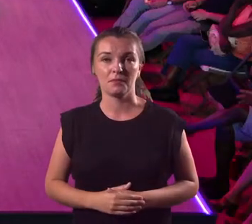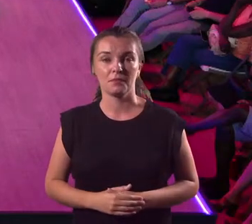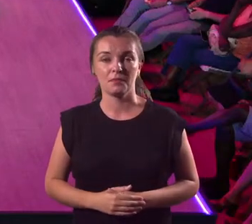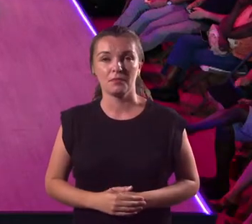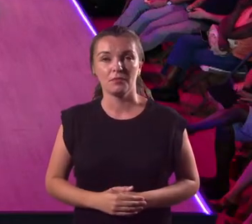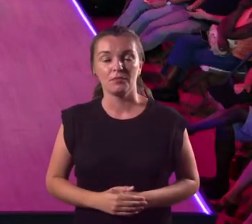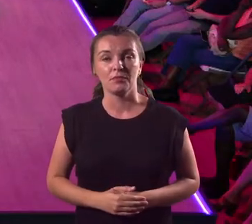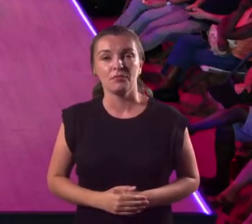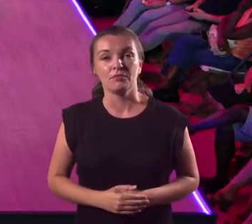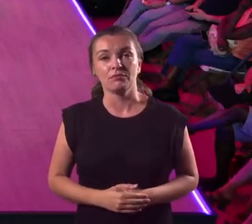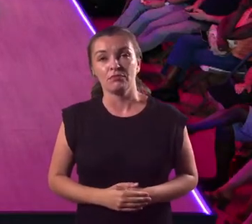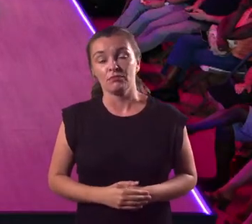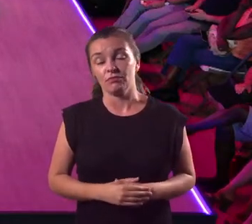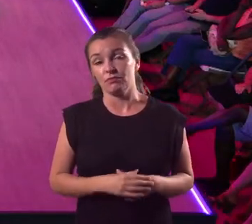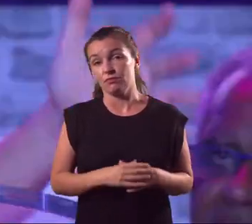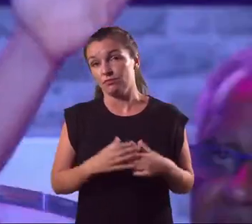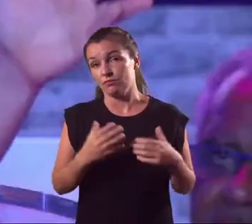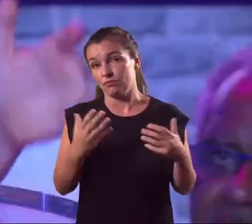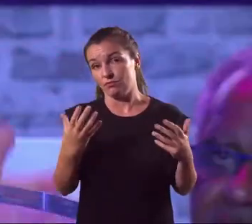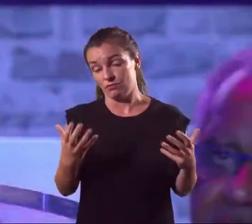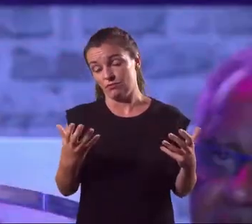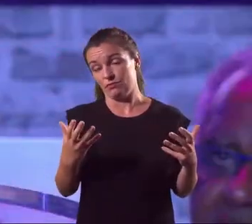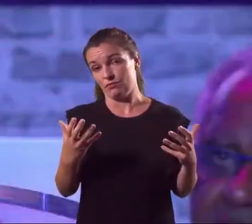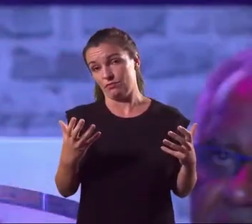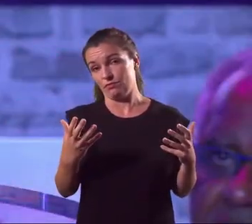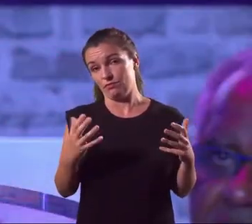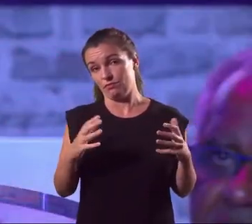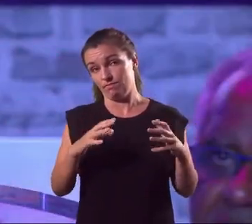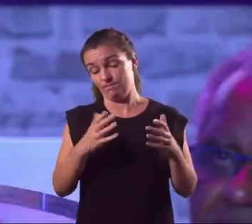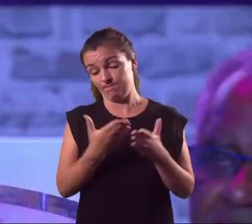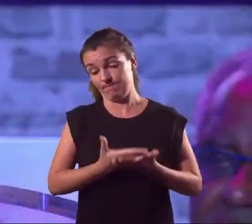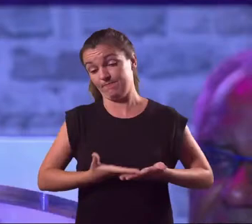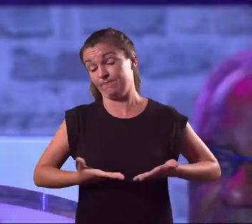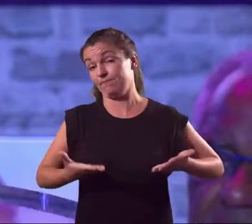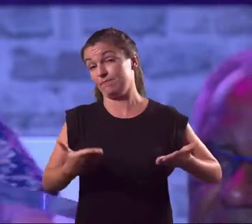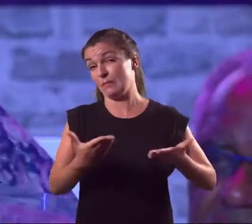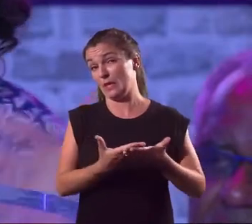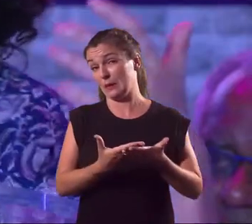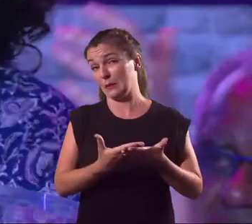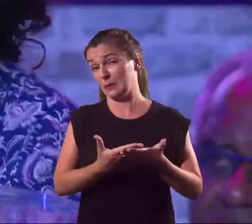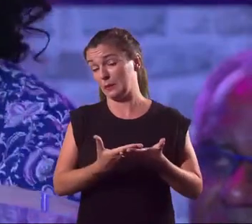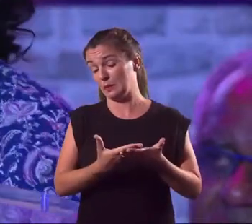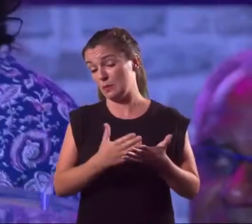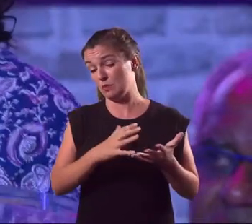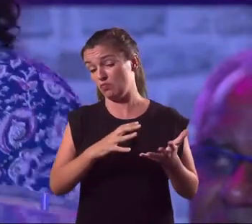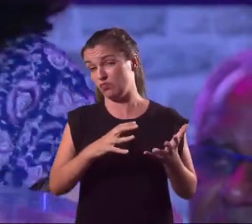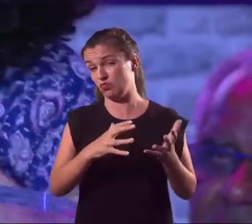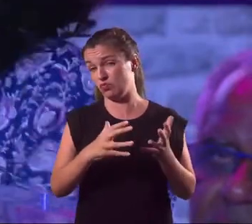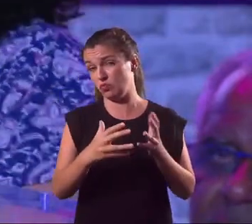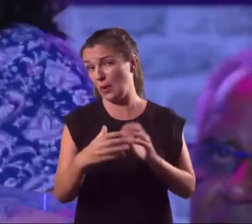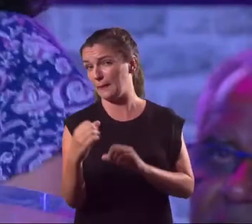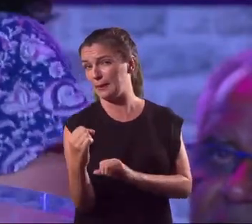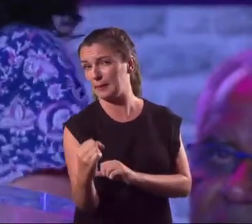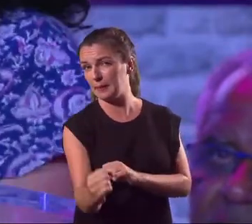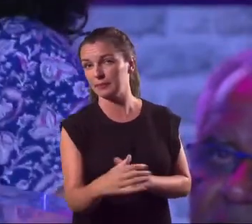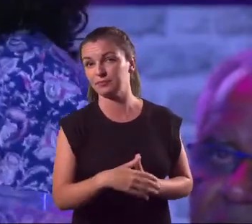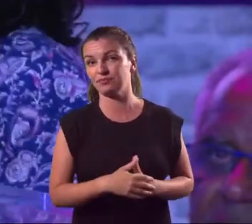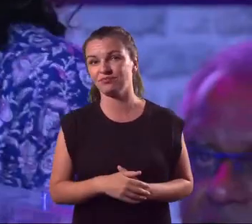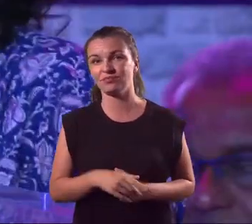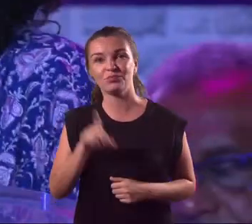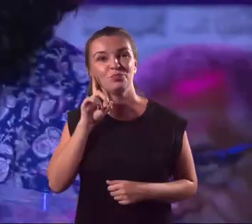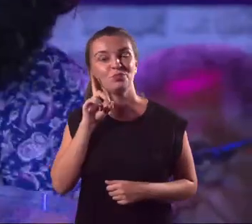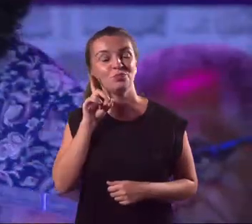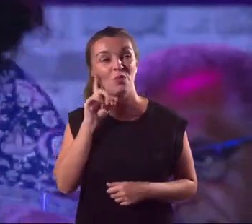Et tout ça, ça va être encore empiré. Empiré parce que, vous savez, ils ont une petite